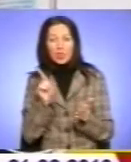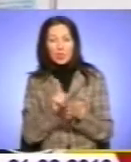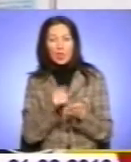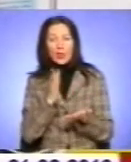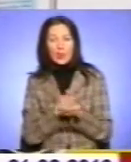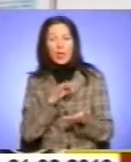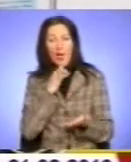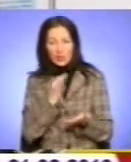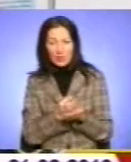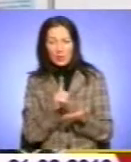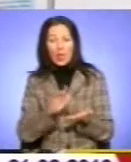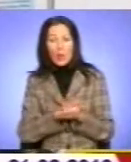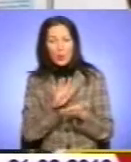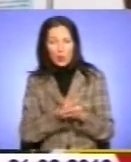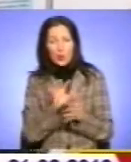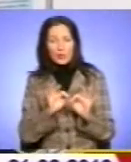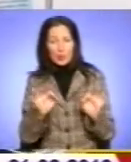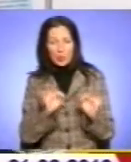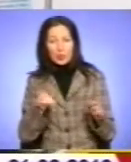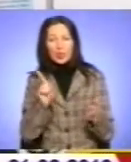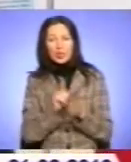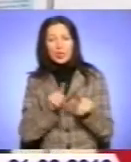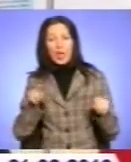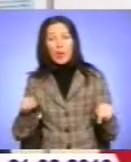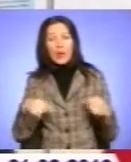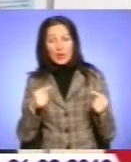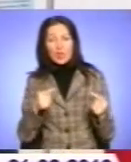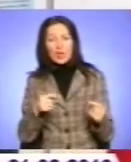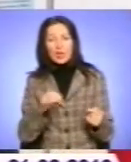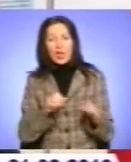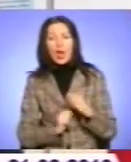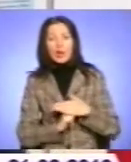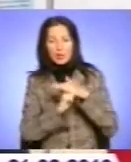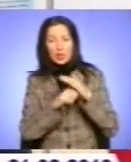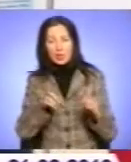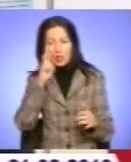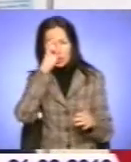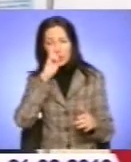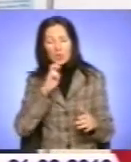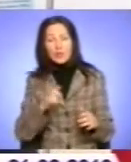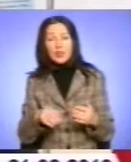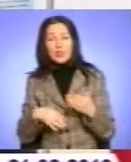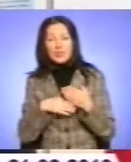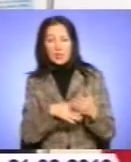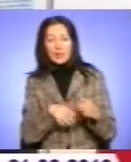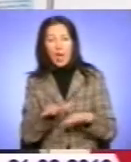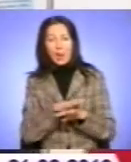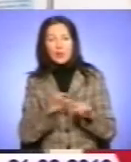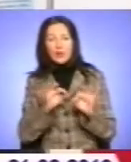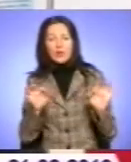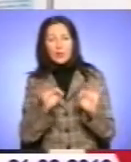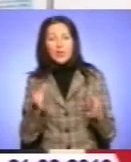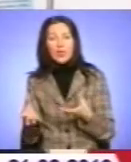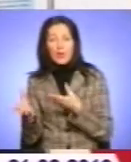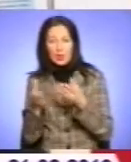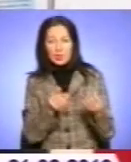повинні повищати общий імідж і государства, і органів государственної власті. І средства масової інформації, воздействуя